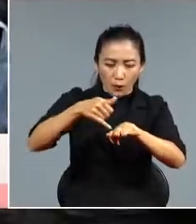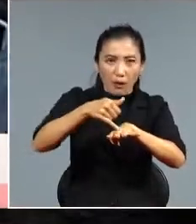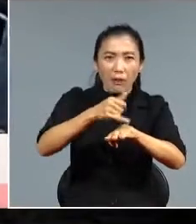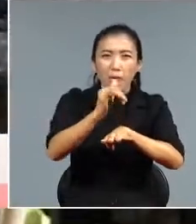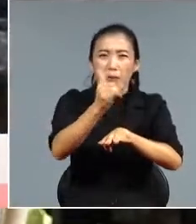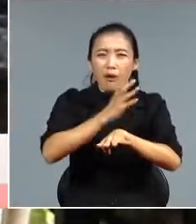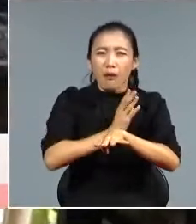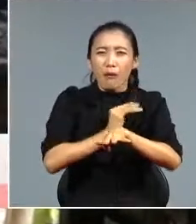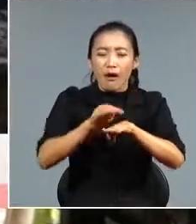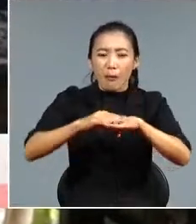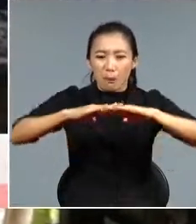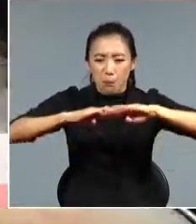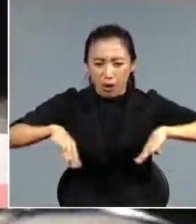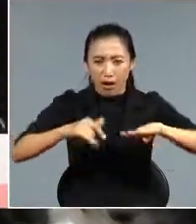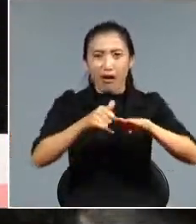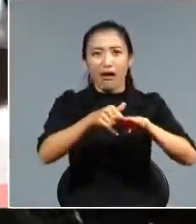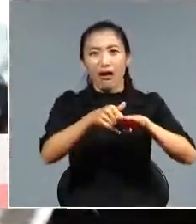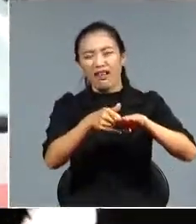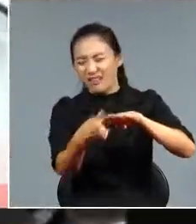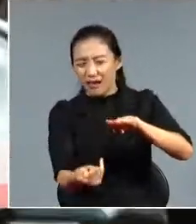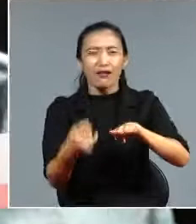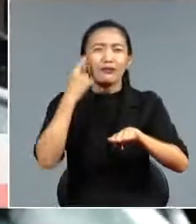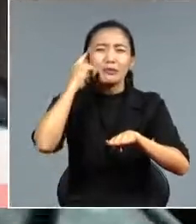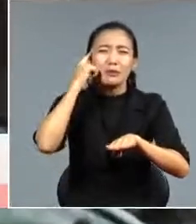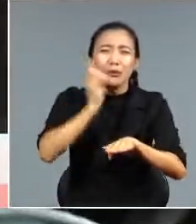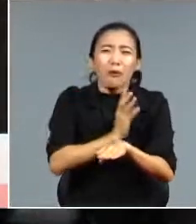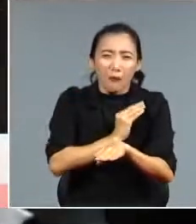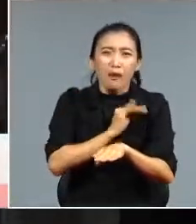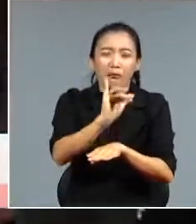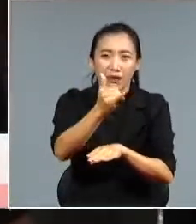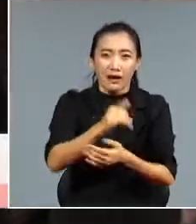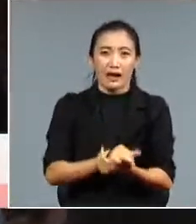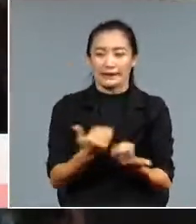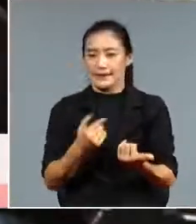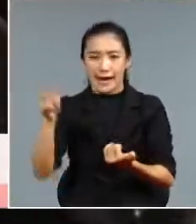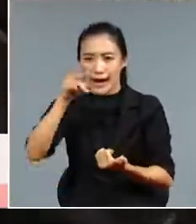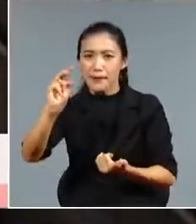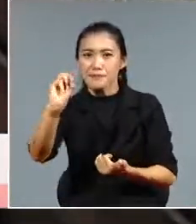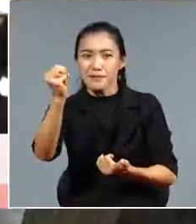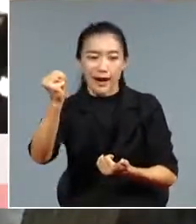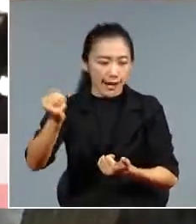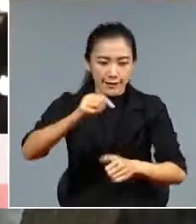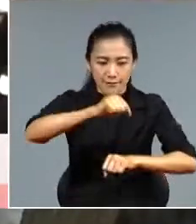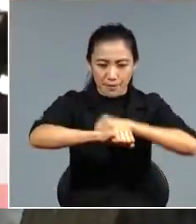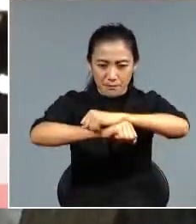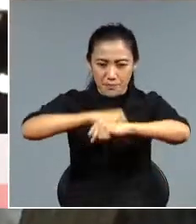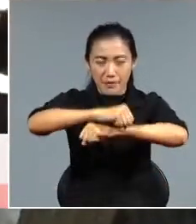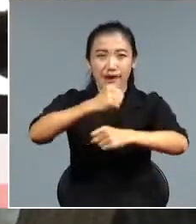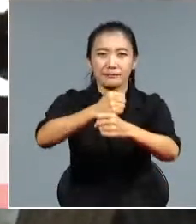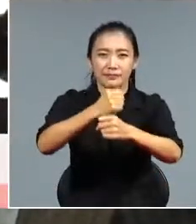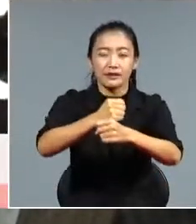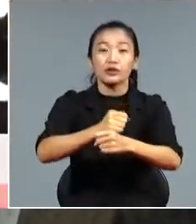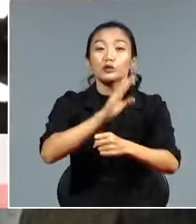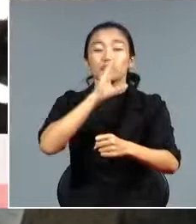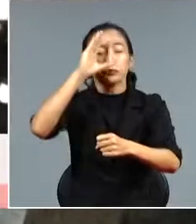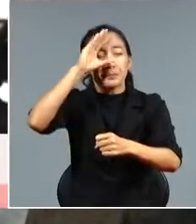ามาได้เนี่ยมารองทับๆเอาไว้นะครับเวลาเดินตอนกลางคืนครับก็มีเพื่อนบ้านเนี่ยแหละฮะจุดเทียนไขมาให้แล้วก็เอาไฟฉายมาให้เวลาต้อง